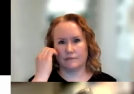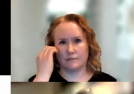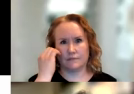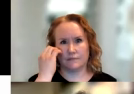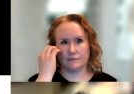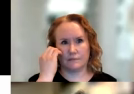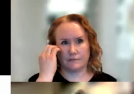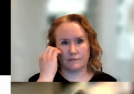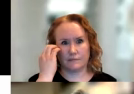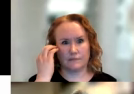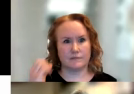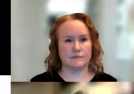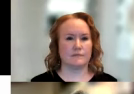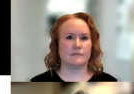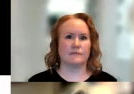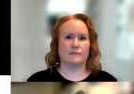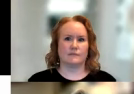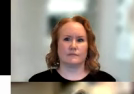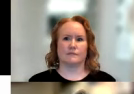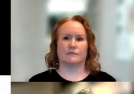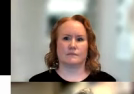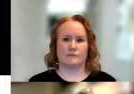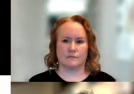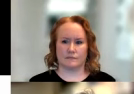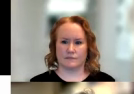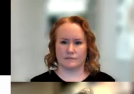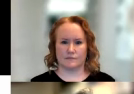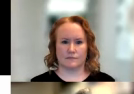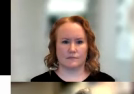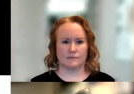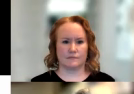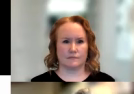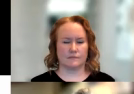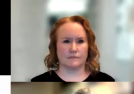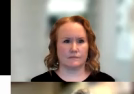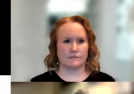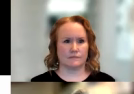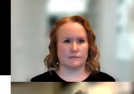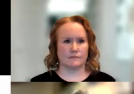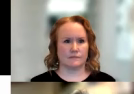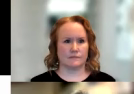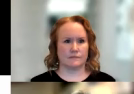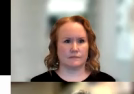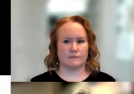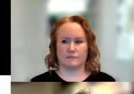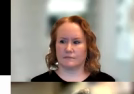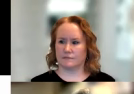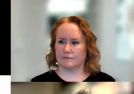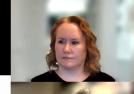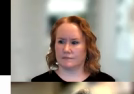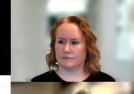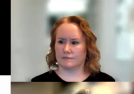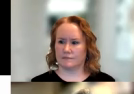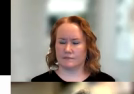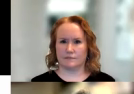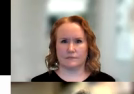plan- og bygningsloven, som viktig for det videre arbeidet, også for utvikling av temaet. Så også her det viktige satsinger